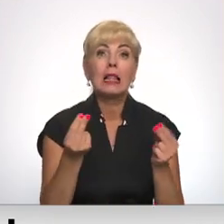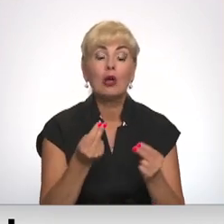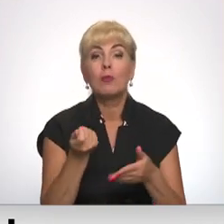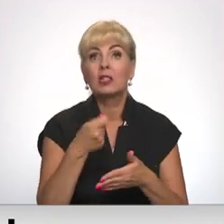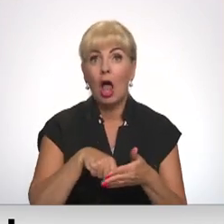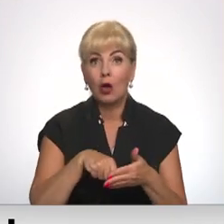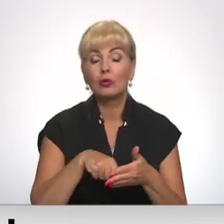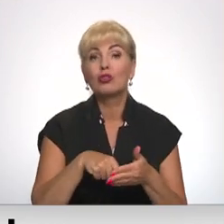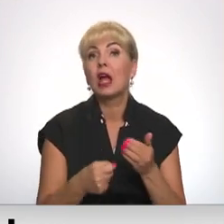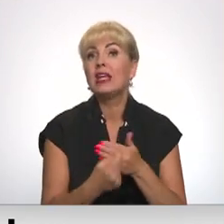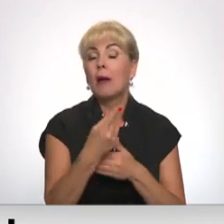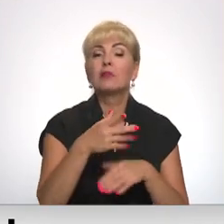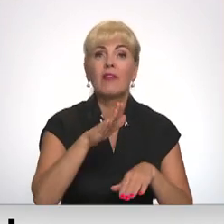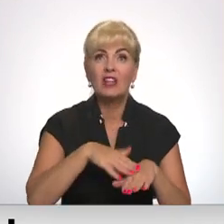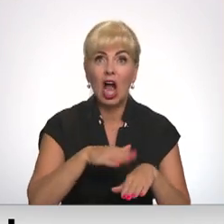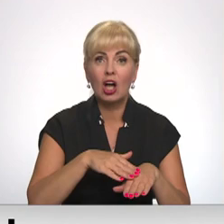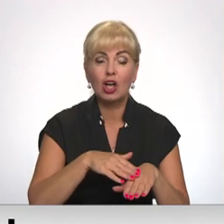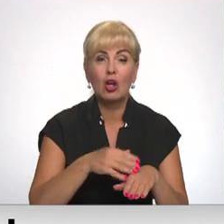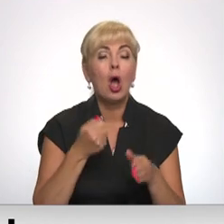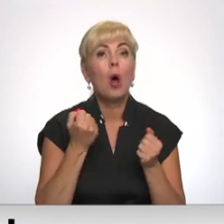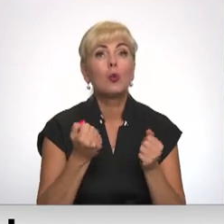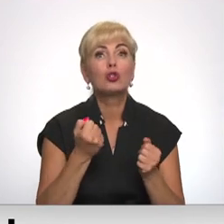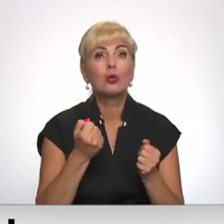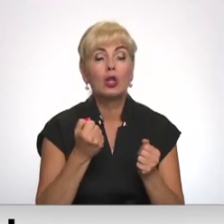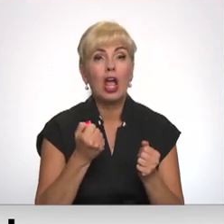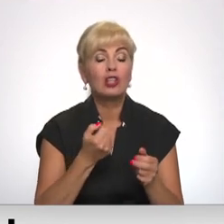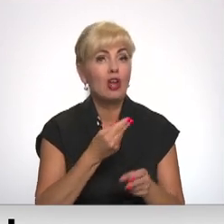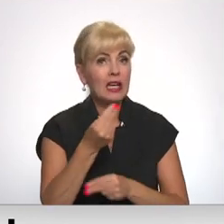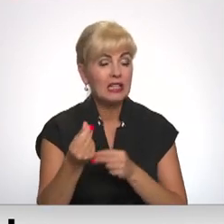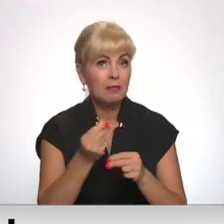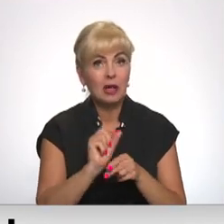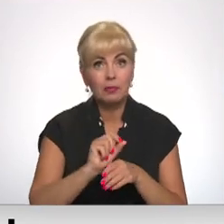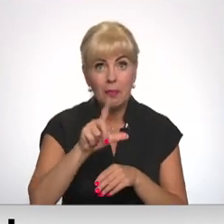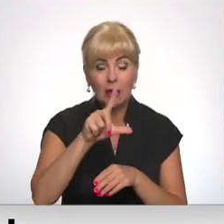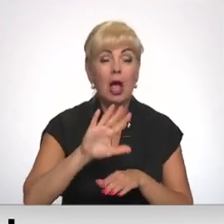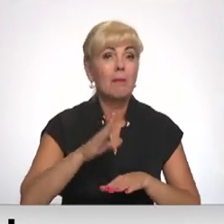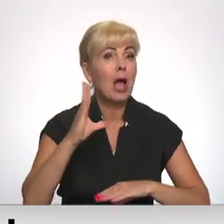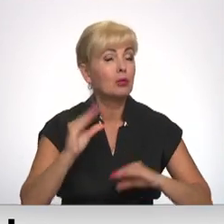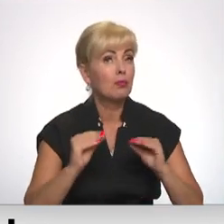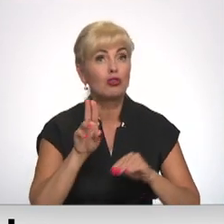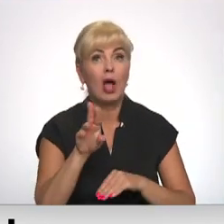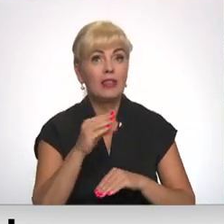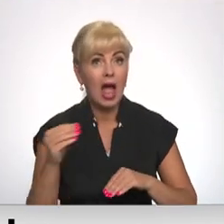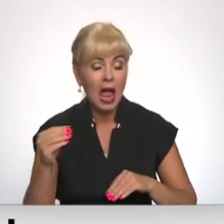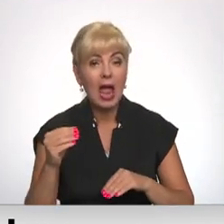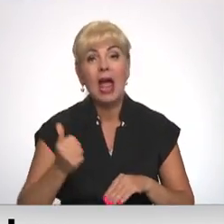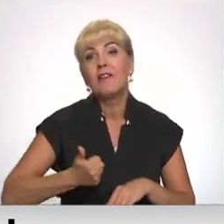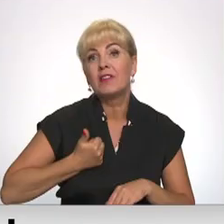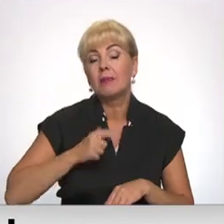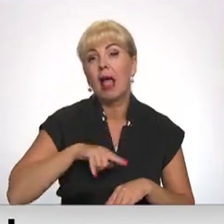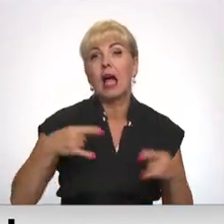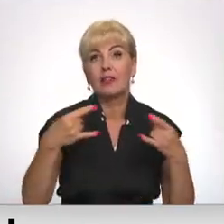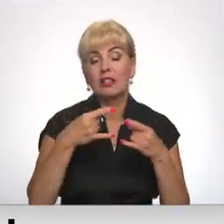ir vienkāršs. Uzturēšanas izmaksas ir strauji palielinājušās, bet tam veltītais budžets – nē. SIA Jarva interviju Latvijas